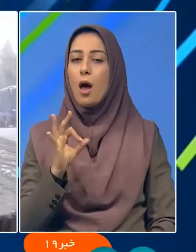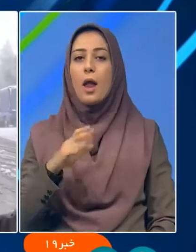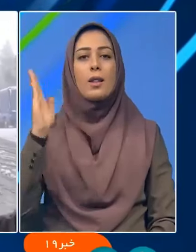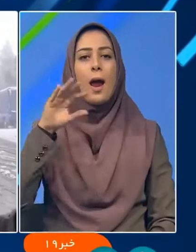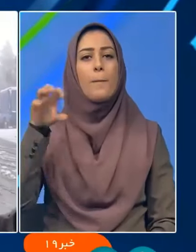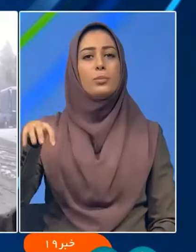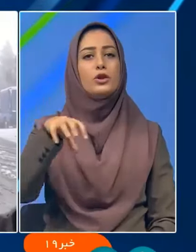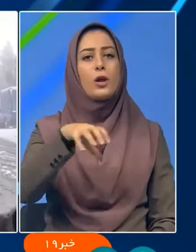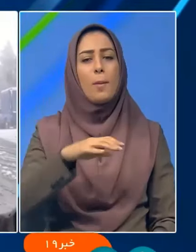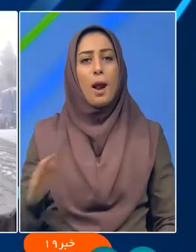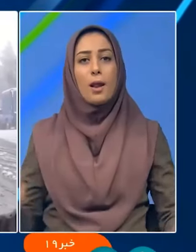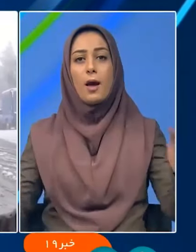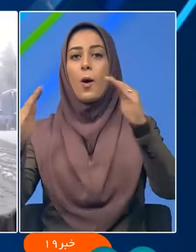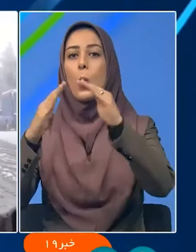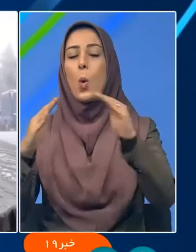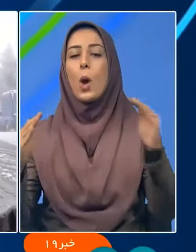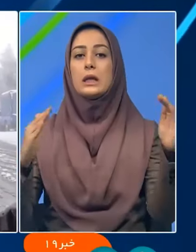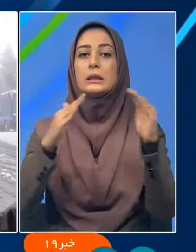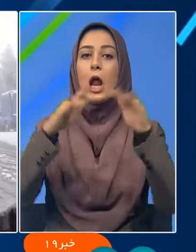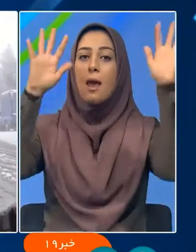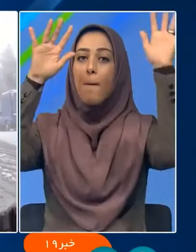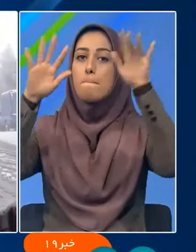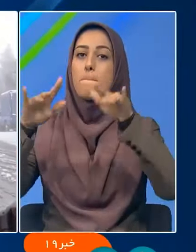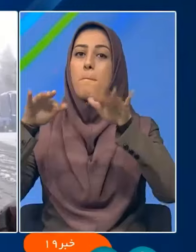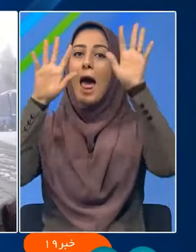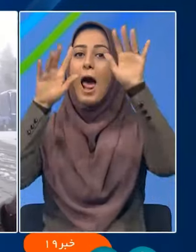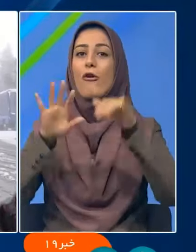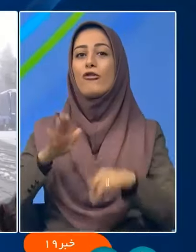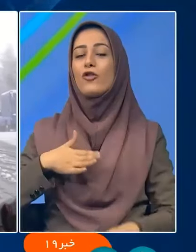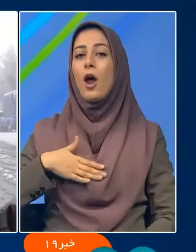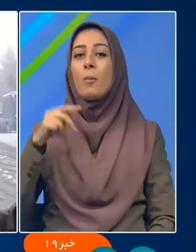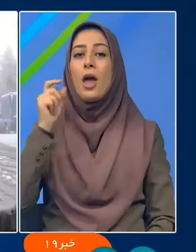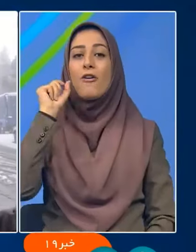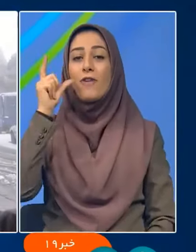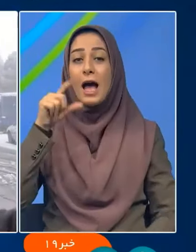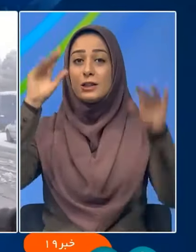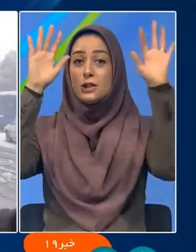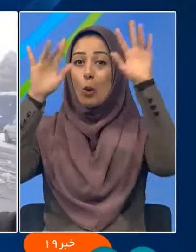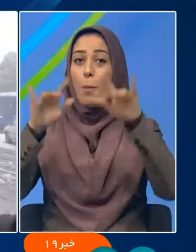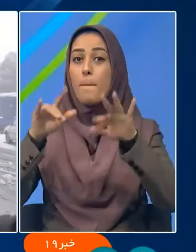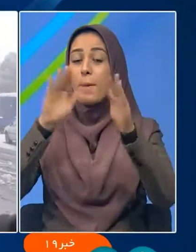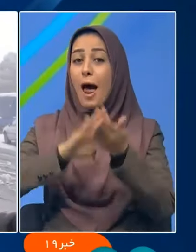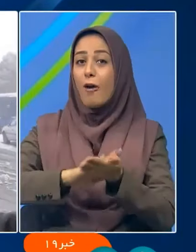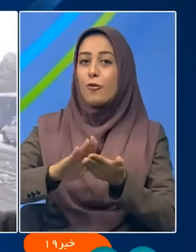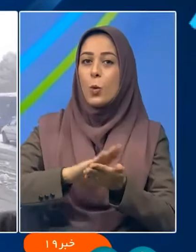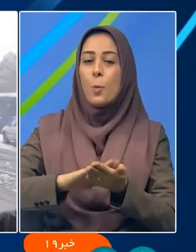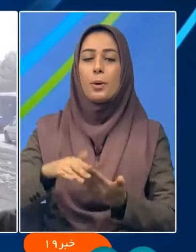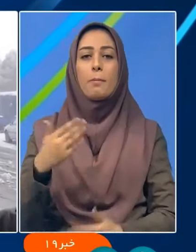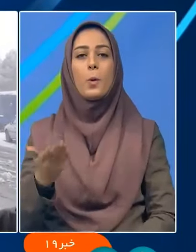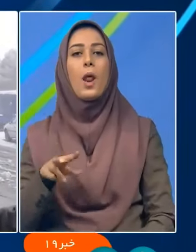مناطق کوهستانی رو ما بحث بارش برف داریم. از صبح بچه‌ها بحث هم برف روبی رو دارن و هم